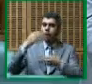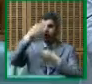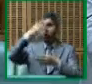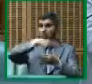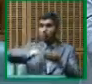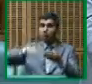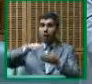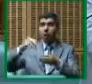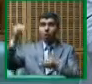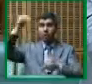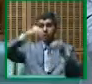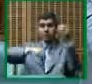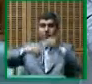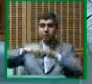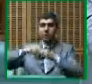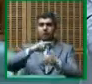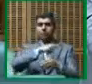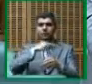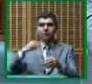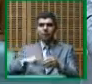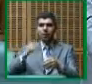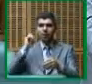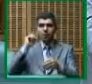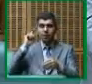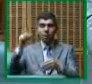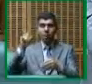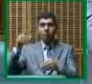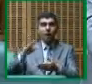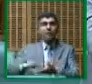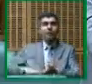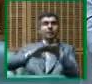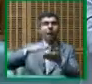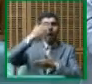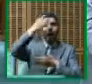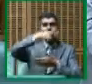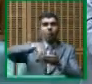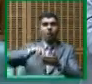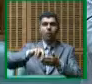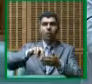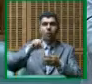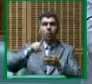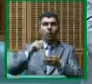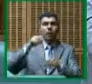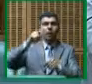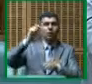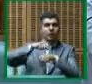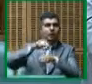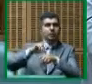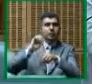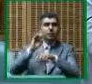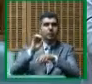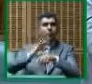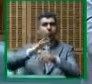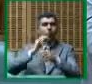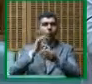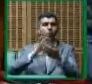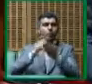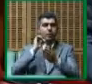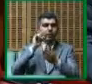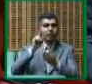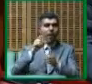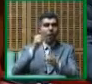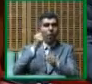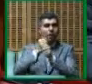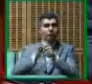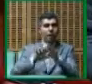السيد الوزير بس تحميوا الأسواق المغربية من المنتوجات اللي كتغرق السوق واللي كتأثر